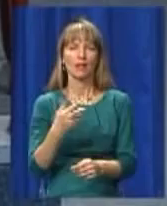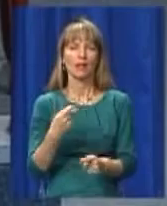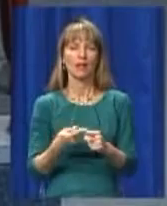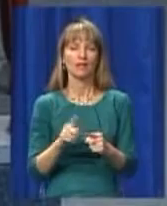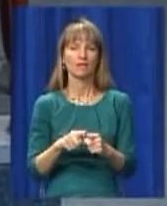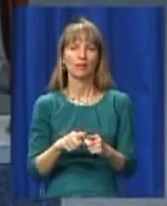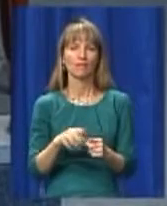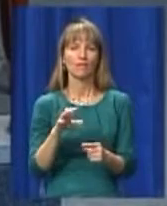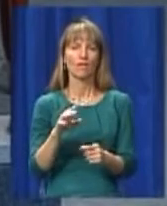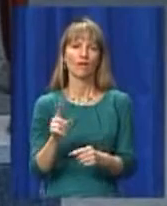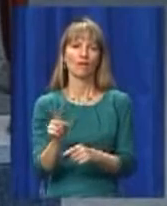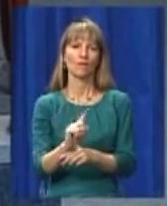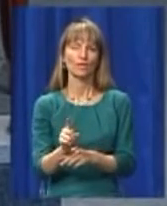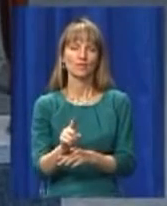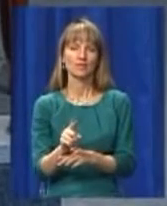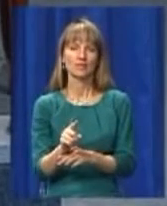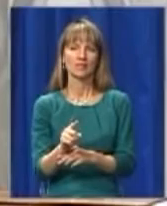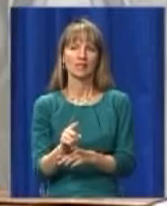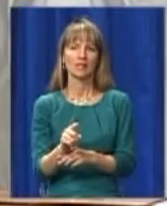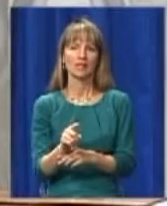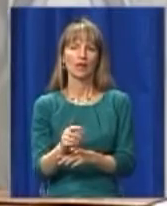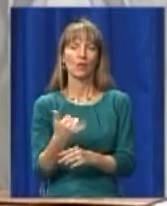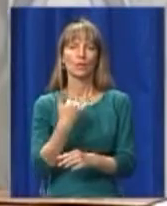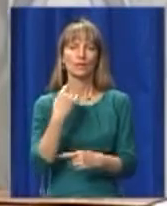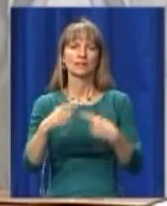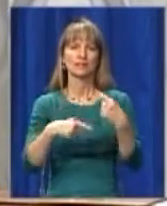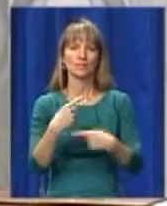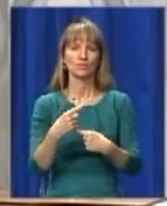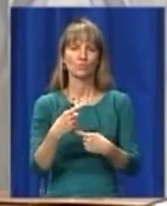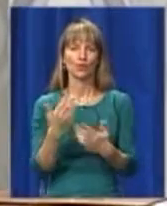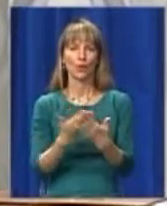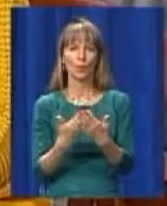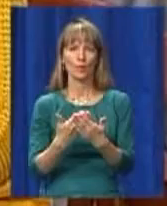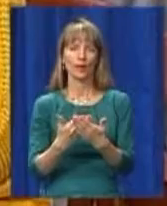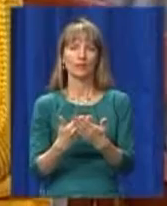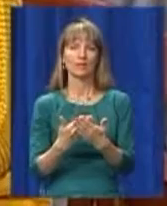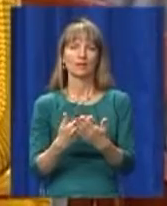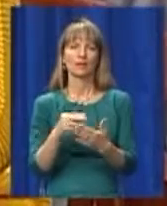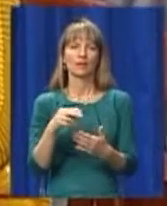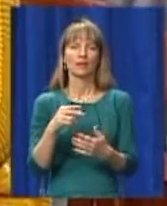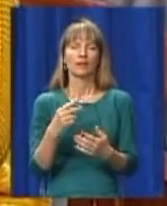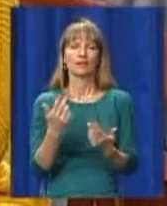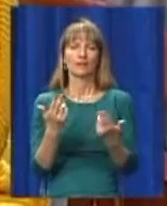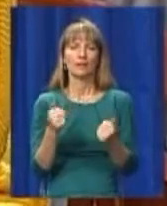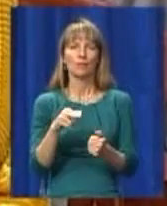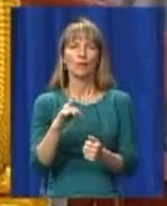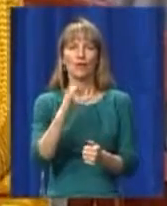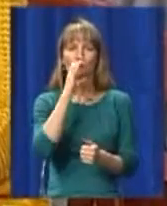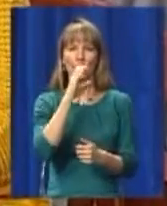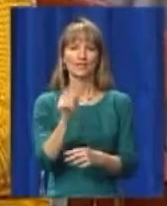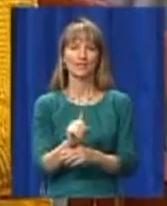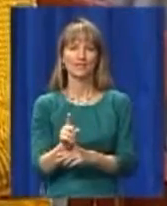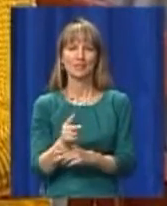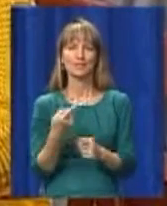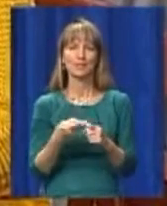будь-які органи, навіть хвости. А тож, у нас следующая рубрика как раз так, про это. Так, а у нас наступна рубрика, звичайно, про вовчий хвіст.